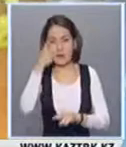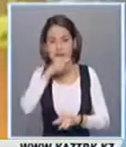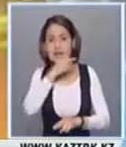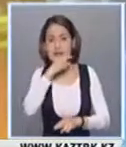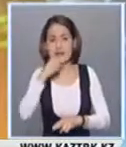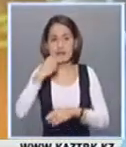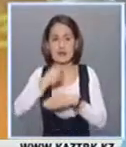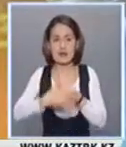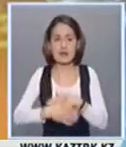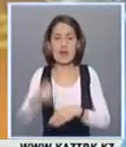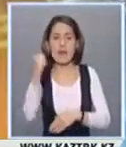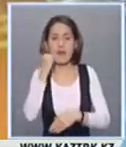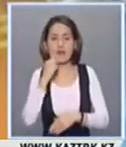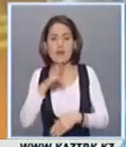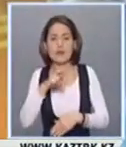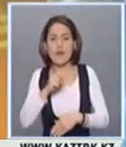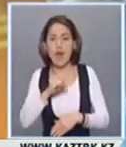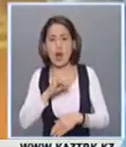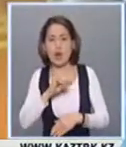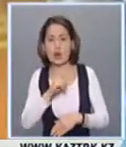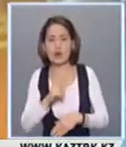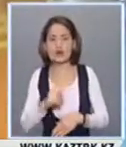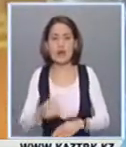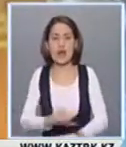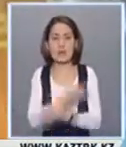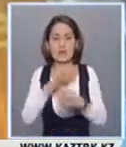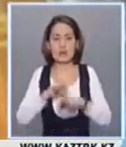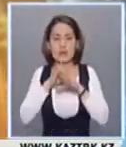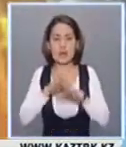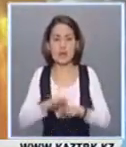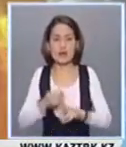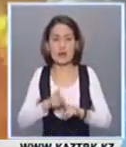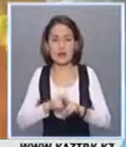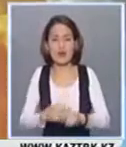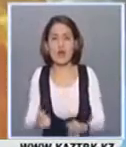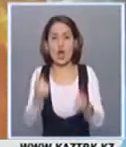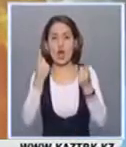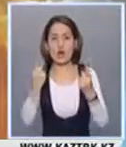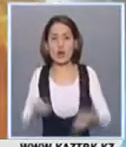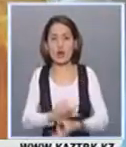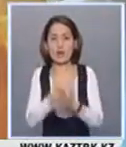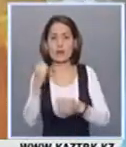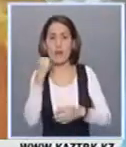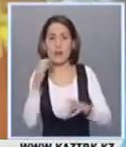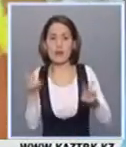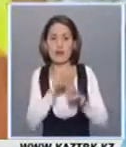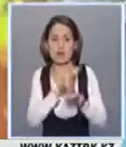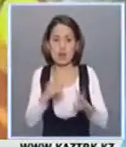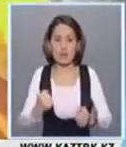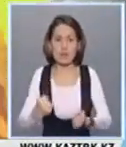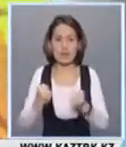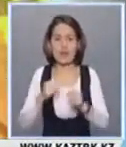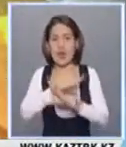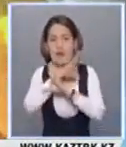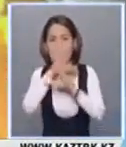Биыл Ресей астанасында Наурыз мерекесі кең көлемде тойланатын болды. Халықаралық мәртебе алған ұлық мерекені Мәскеу үкіметінің қолдауымен